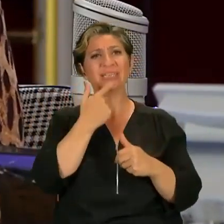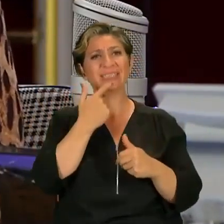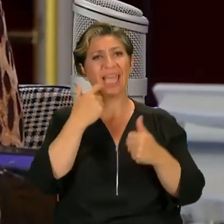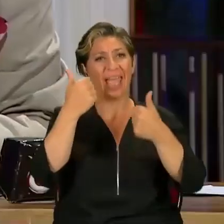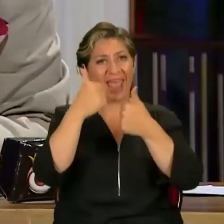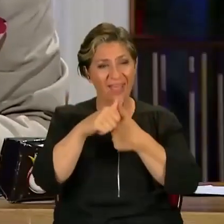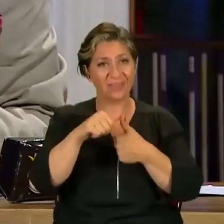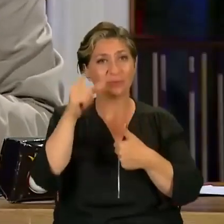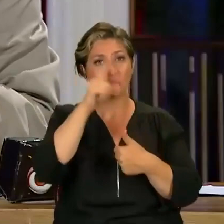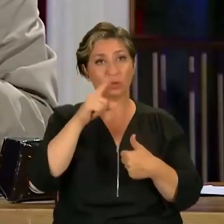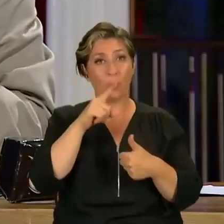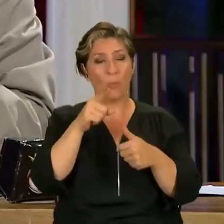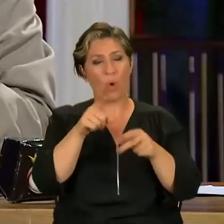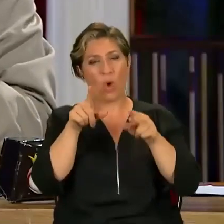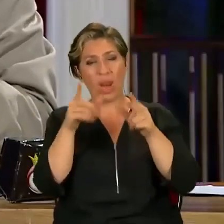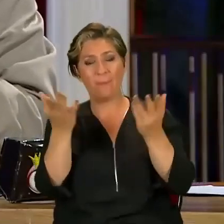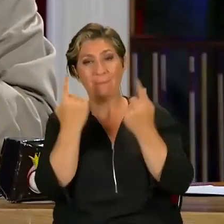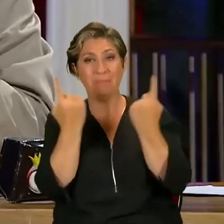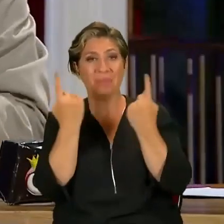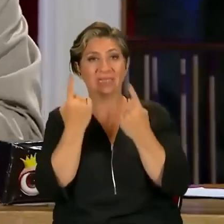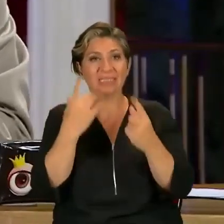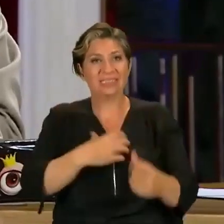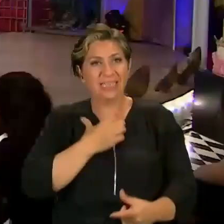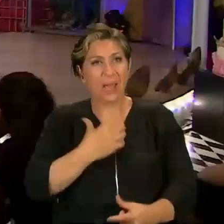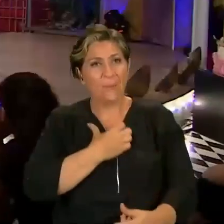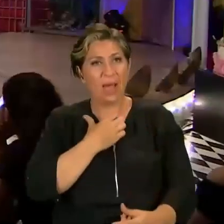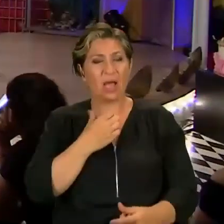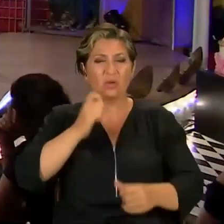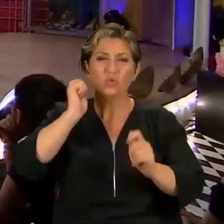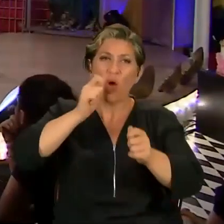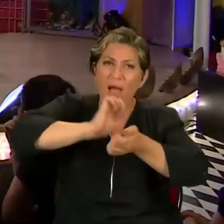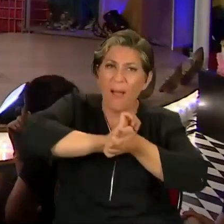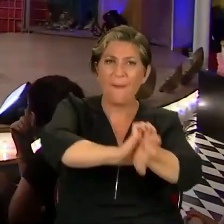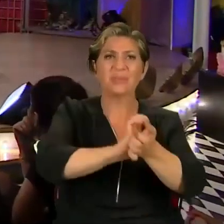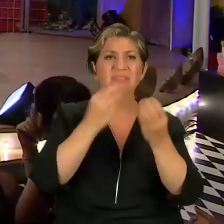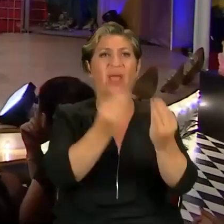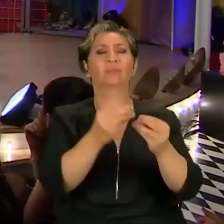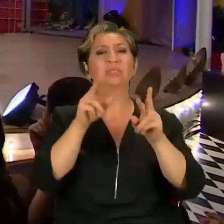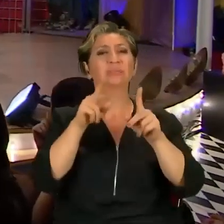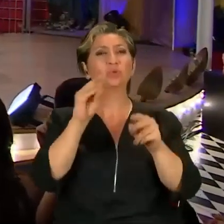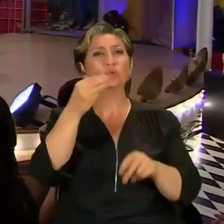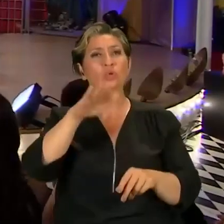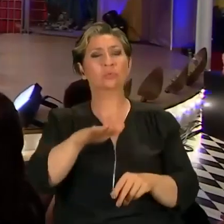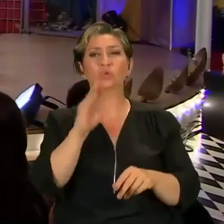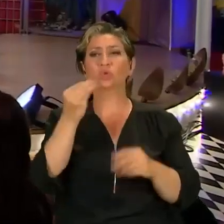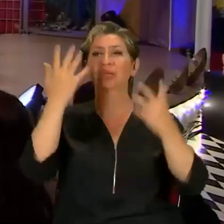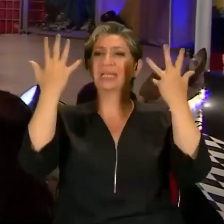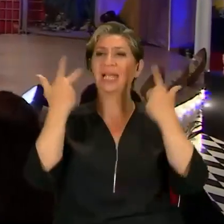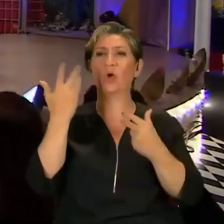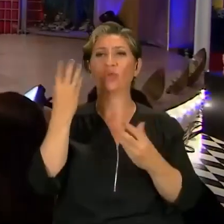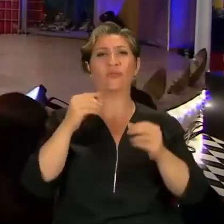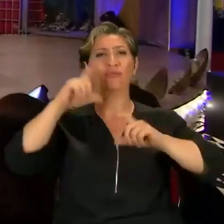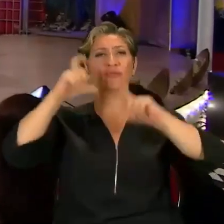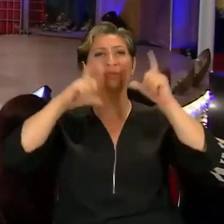yaşta evlendirilmiş, böyle bir drama mahkum edilmiş çocuklarımızdan sanki çocuk gelin